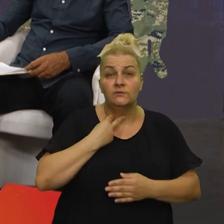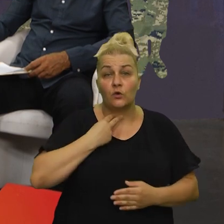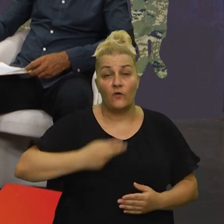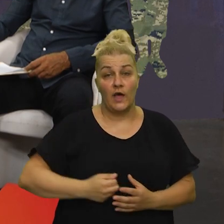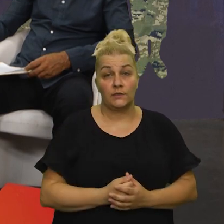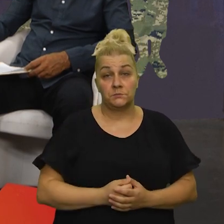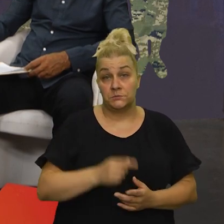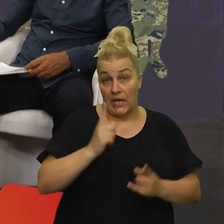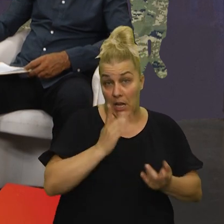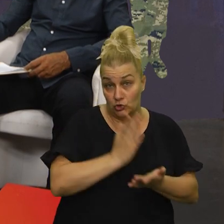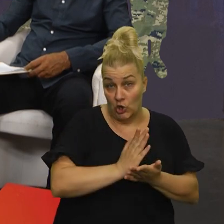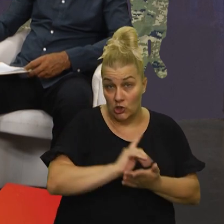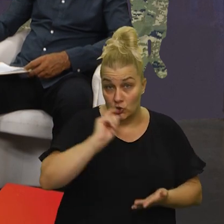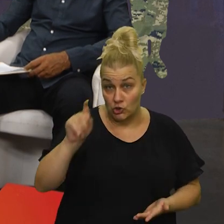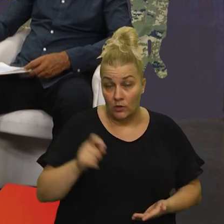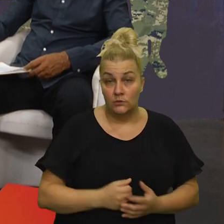Vukovar, često?